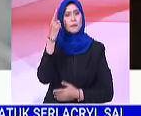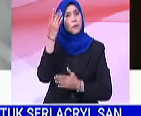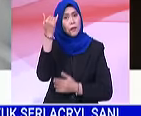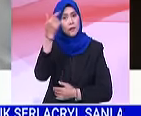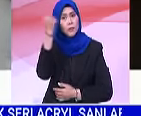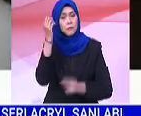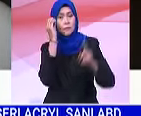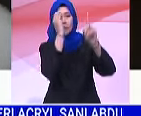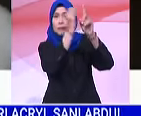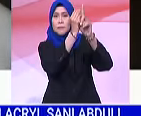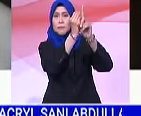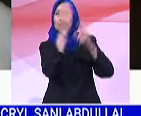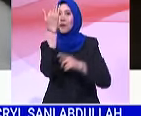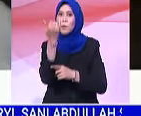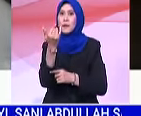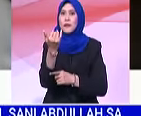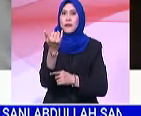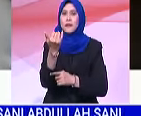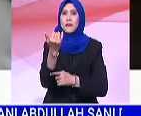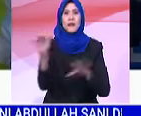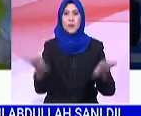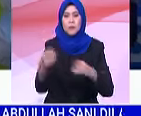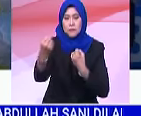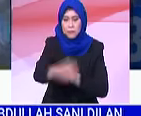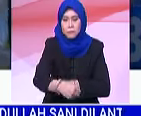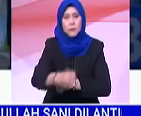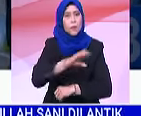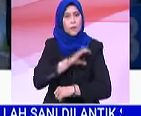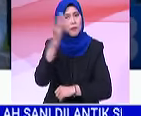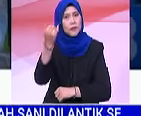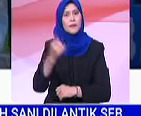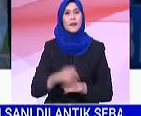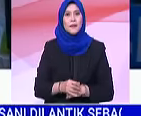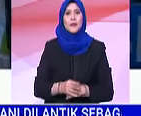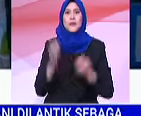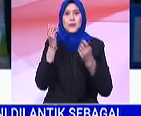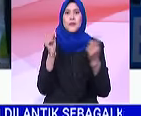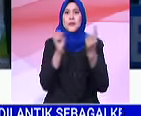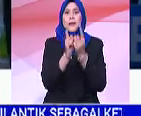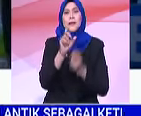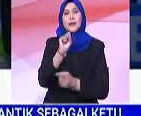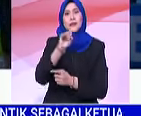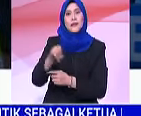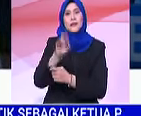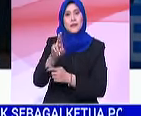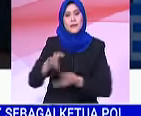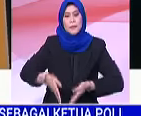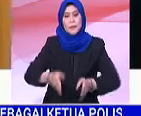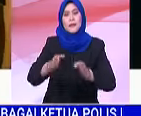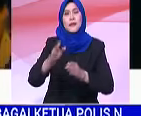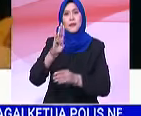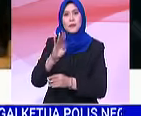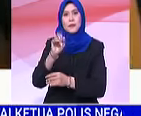tujuan kenapa kita mau buat sebegini. Beliau ditemui RTM di lokasi SJR Jalan Bintulu